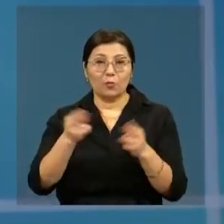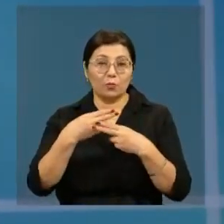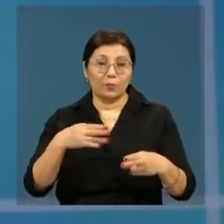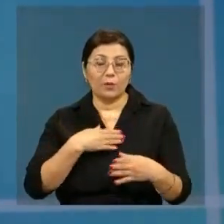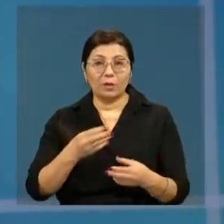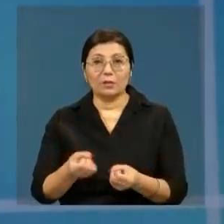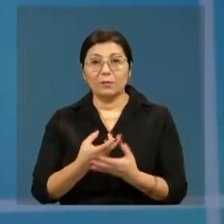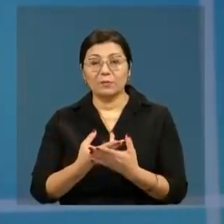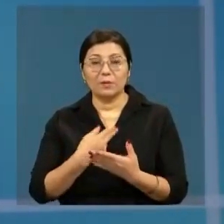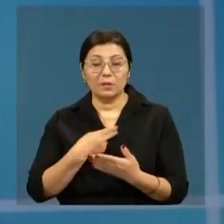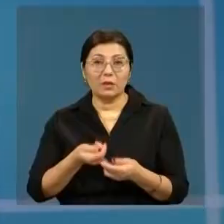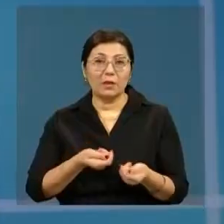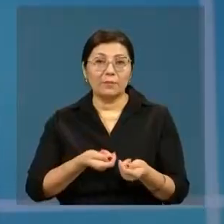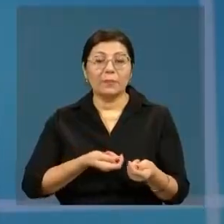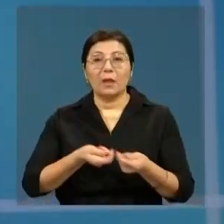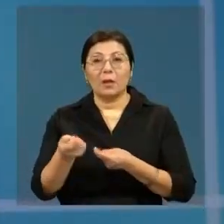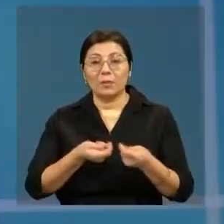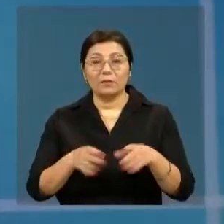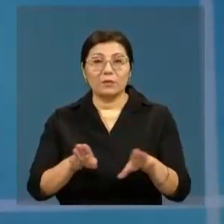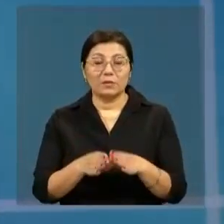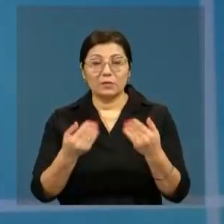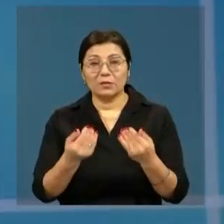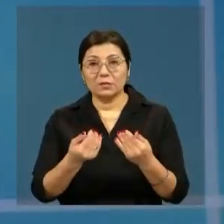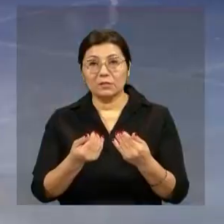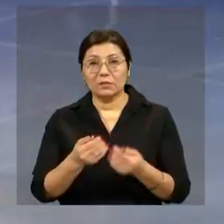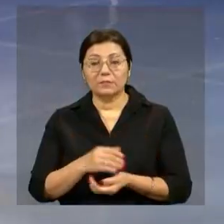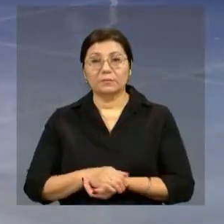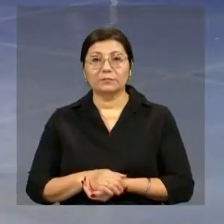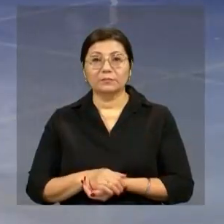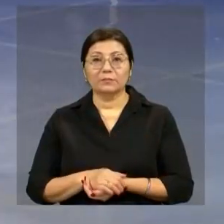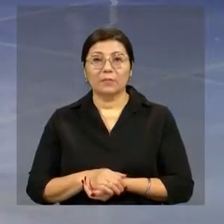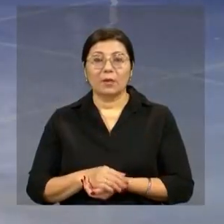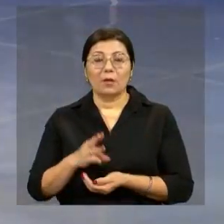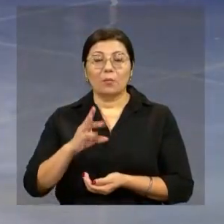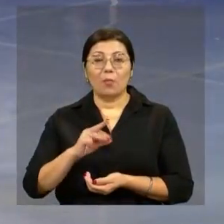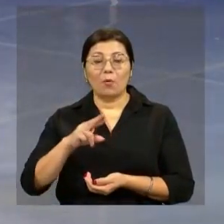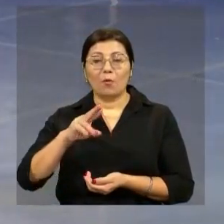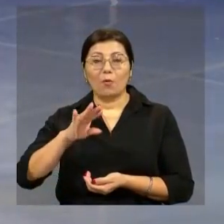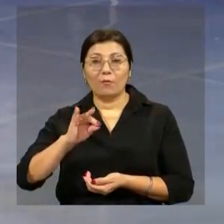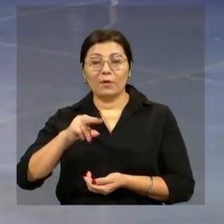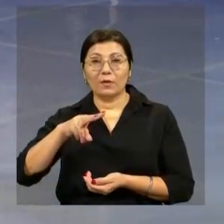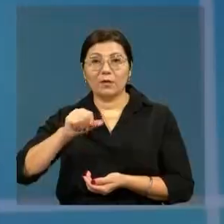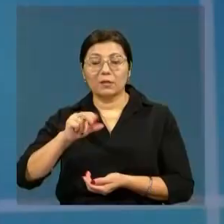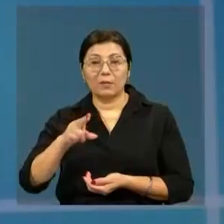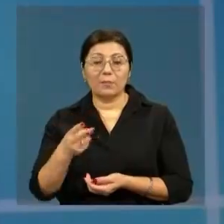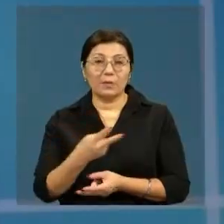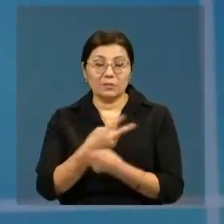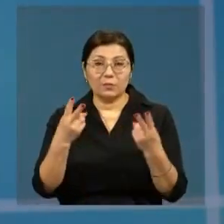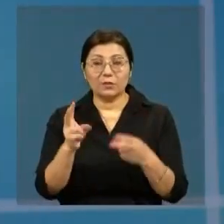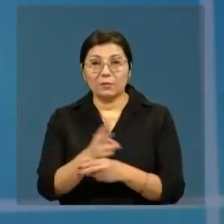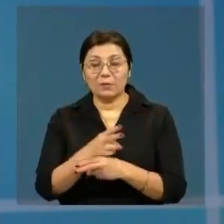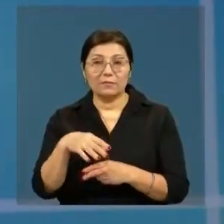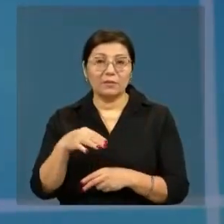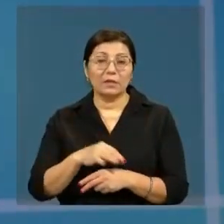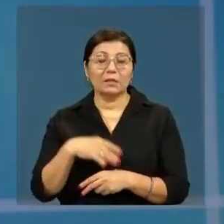этот Movie Club, я являюсь координатором. Вот на данный момент я веду Movie Club. Что за Movie Club? Чем занимаетесь? Movie Club — мы смотрим фильмы,